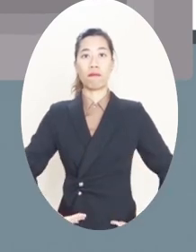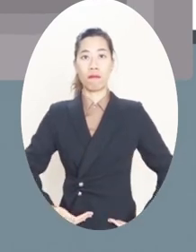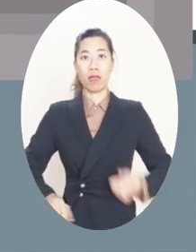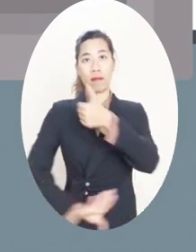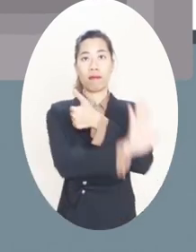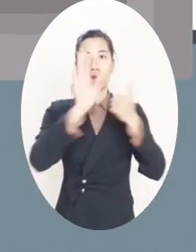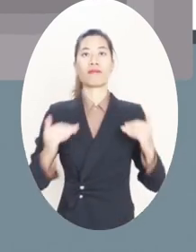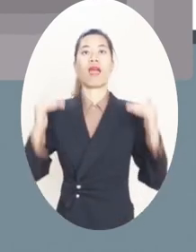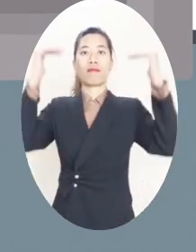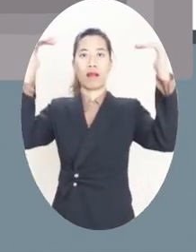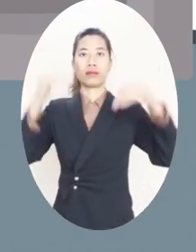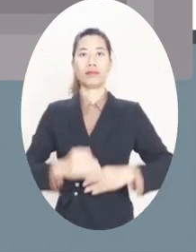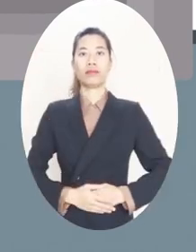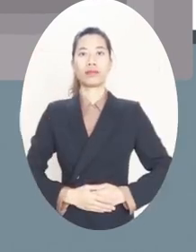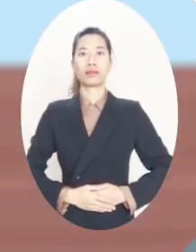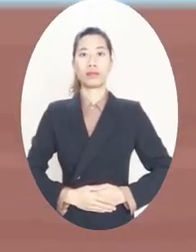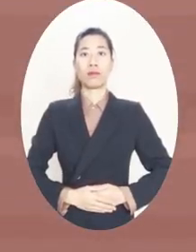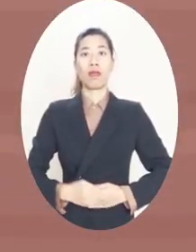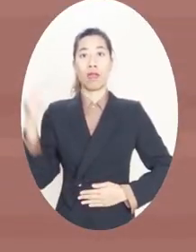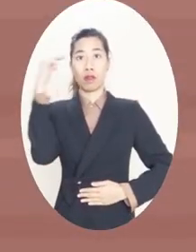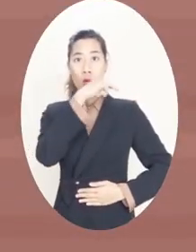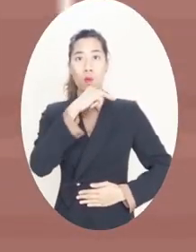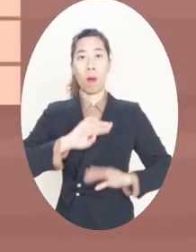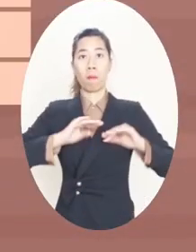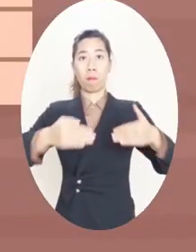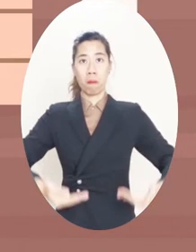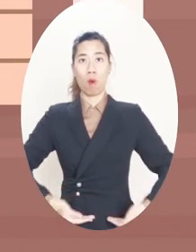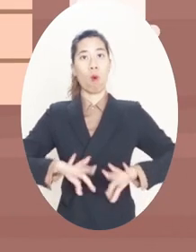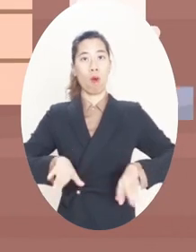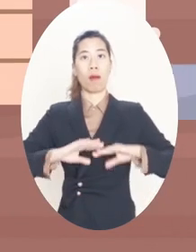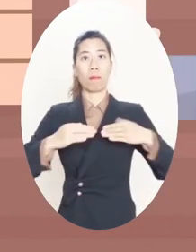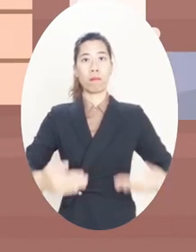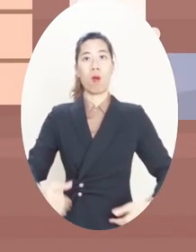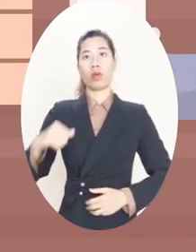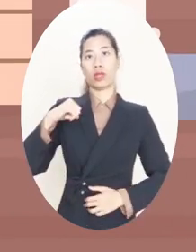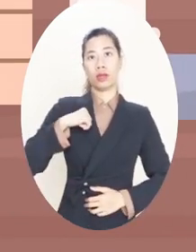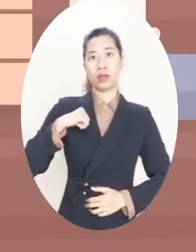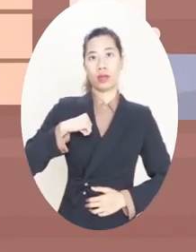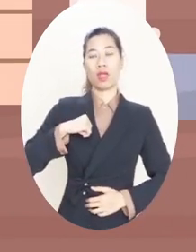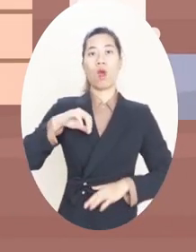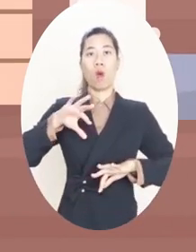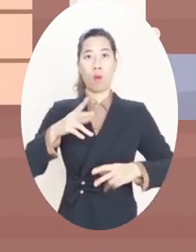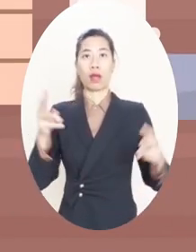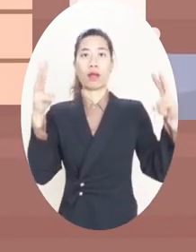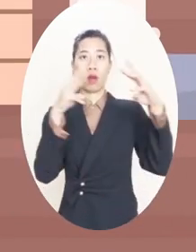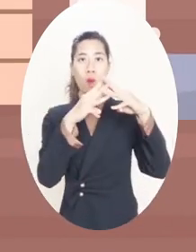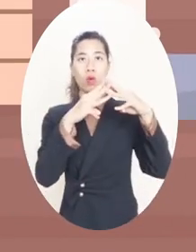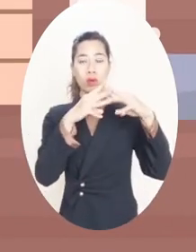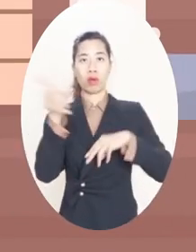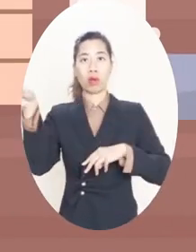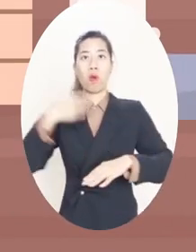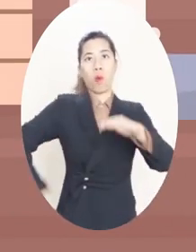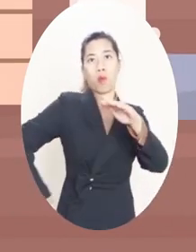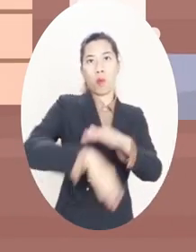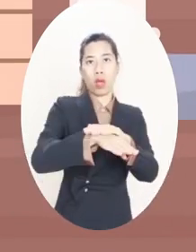Thứ ba, tăng cường bảo vệ thai sản. Người sử dụng lao động không được sa thải hoặc đơn phương chấm dứt hợp đồng lao động đối với người lao